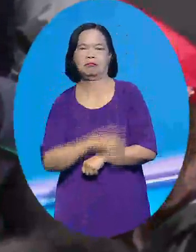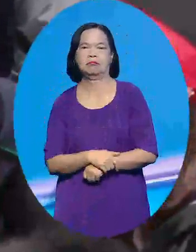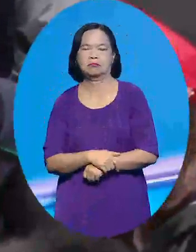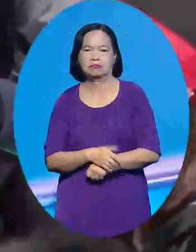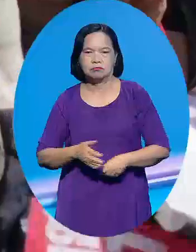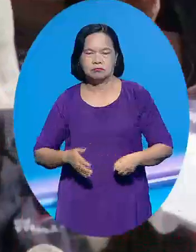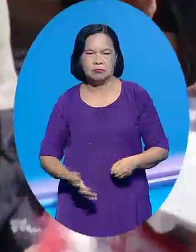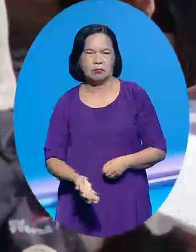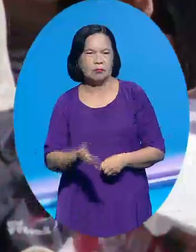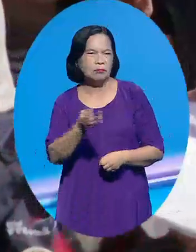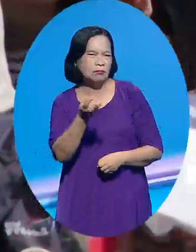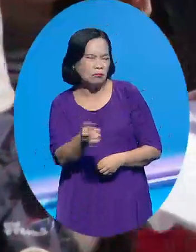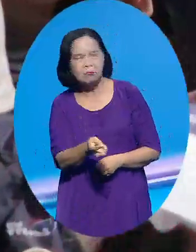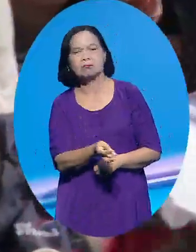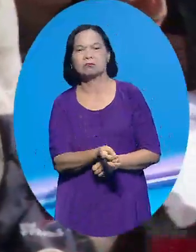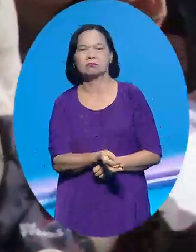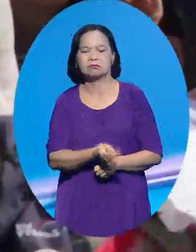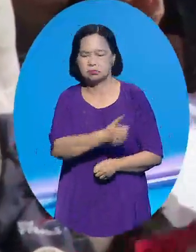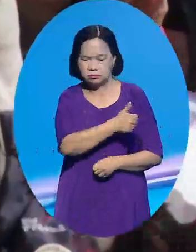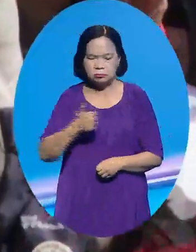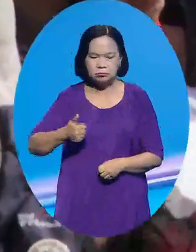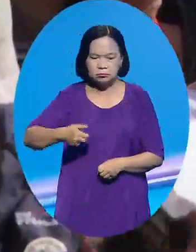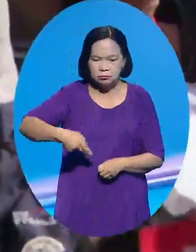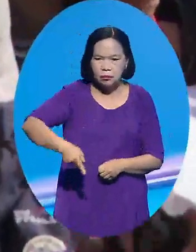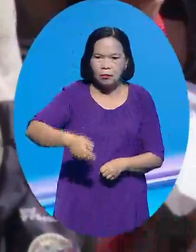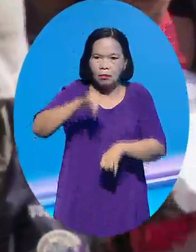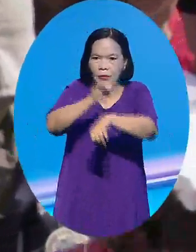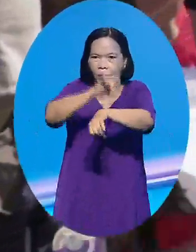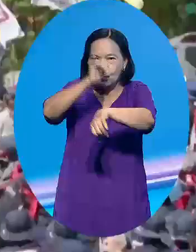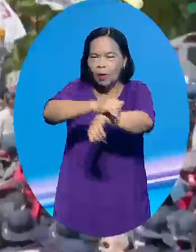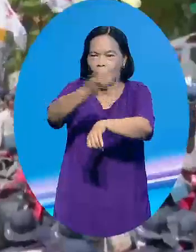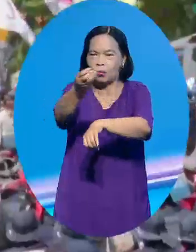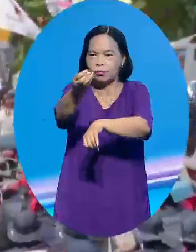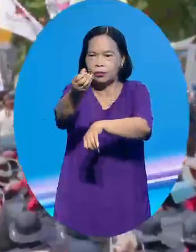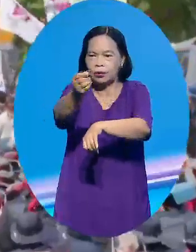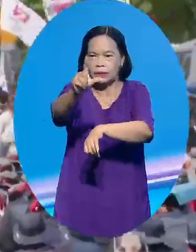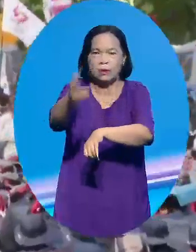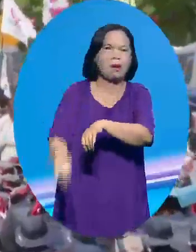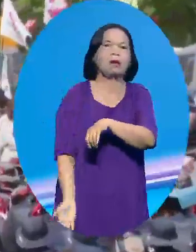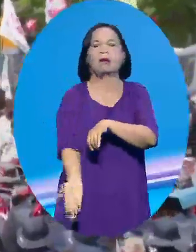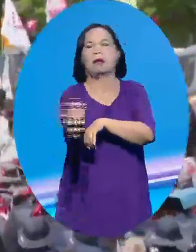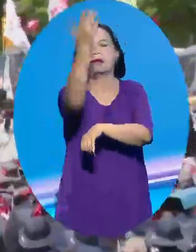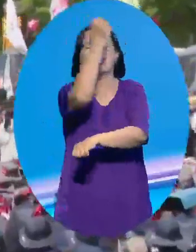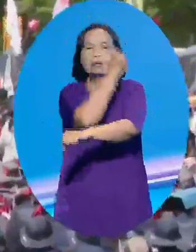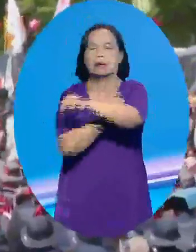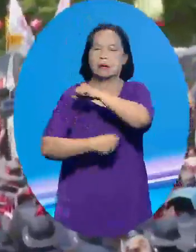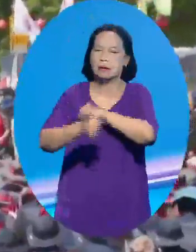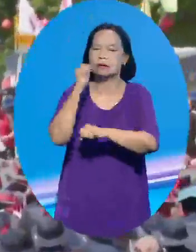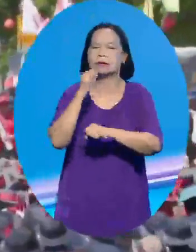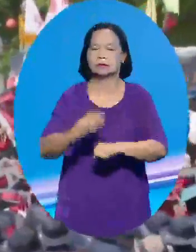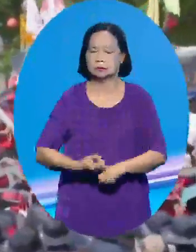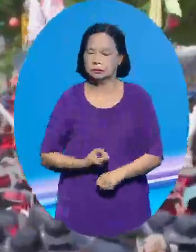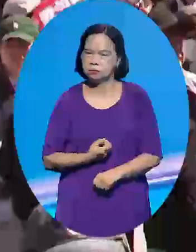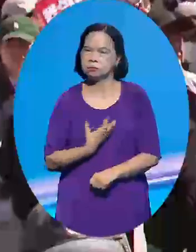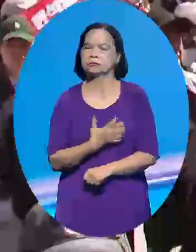tỷ lệ sinh vốn thấp kỷ lục những người tuần hành cũng yêu cầu tăng lương và có nhiều chế độ đãi ngộ hơn cho người lao động tại nơi làm việc cũng như trong cuộc